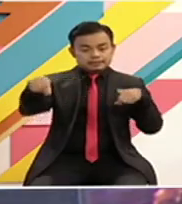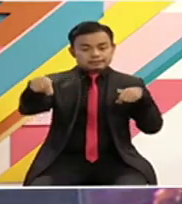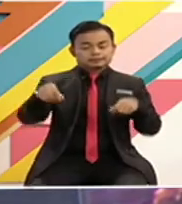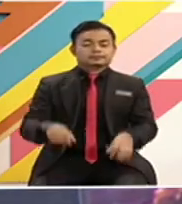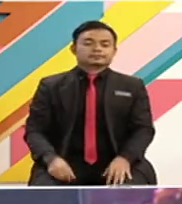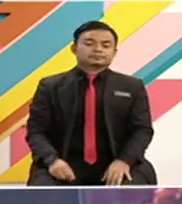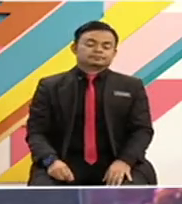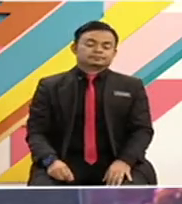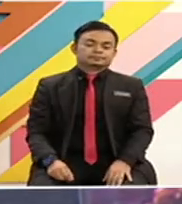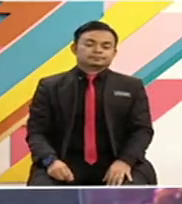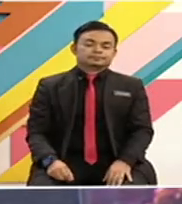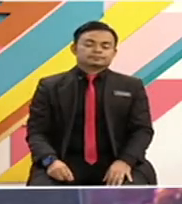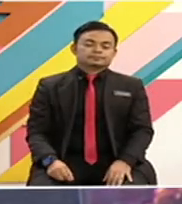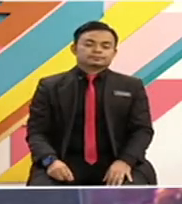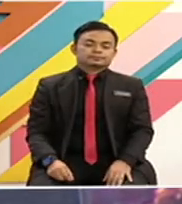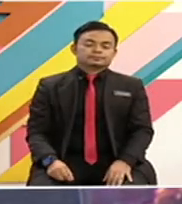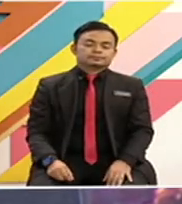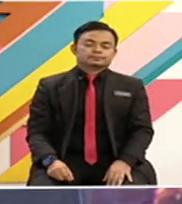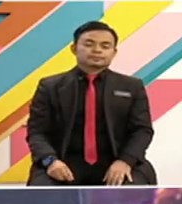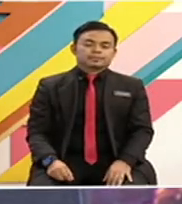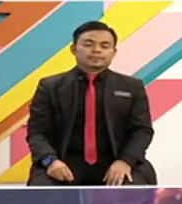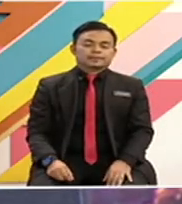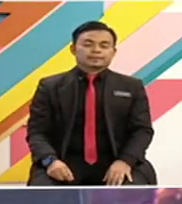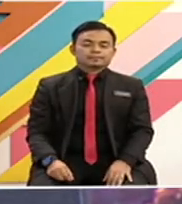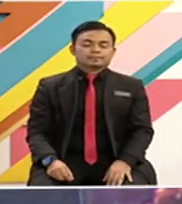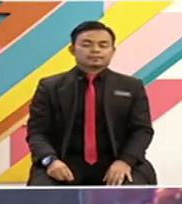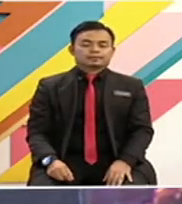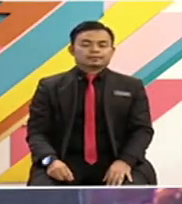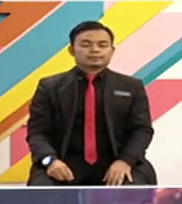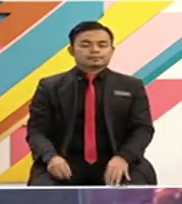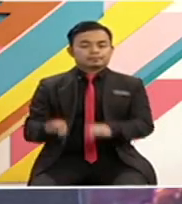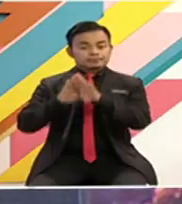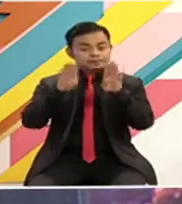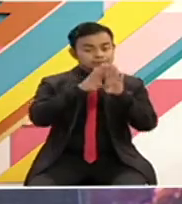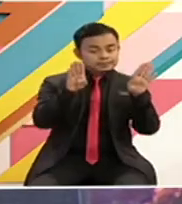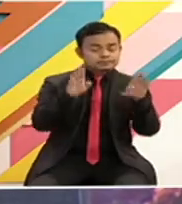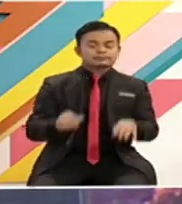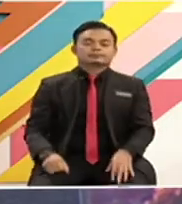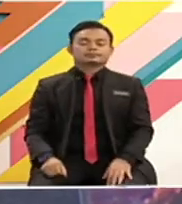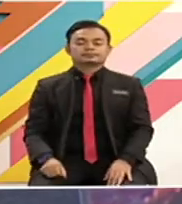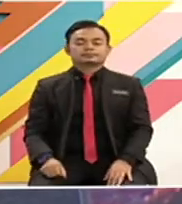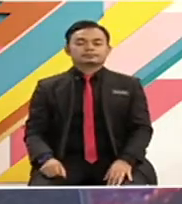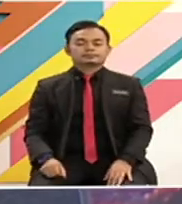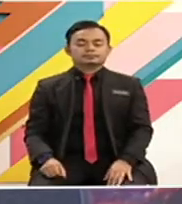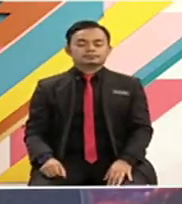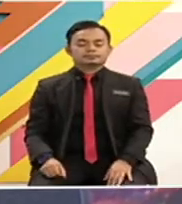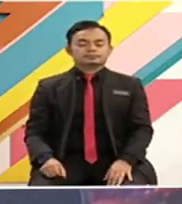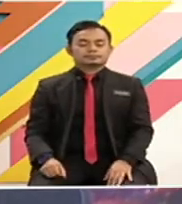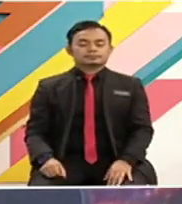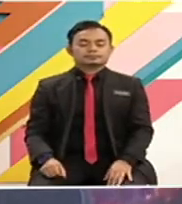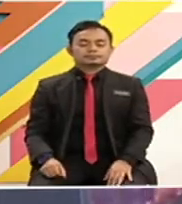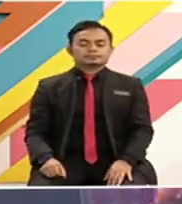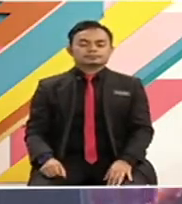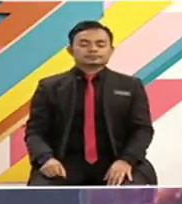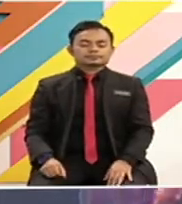kakinya penuh di bagian dan pacarnya sampai di bawah perut jadi tak sama gadis hanya tak sama panjang tak sama size